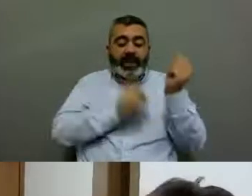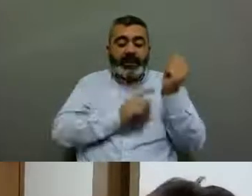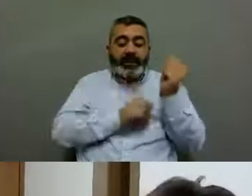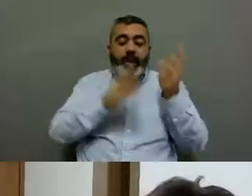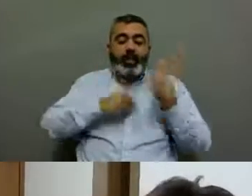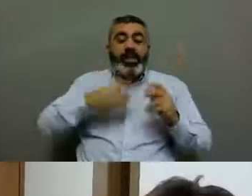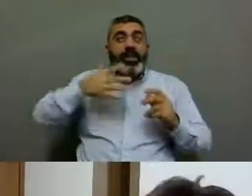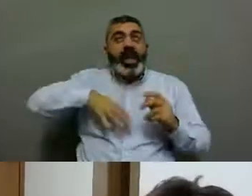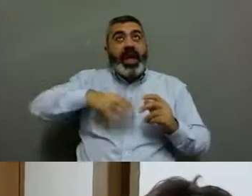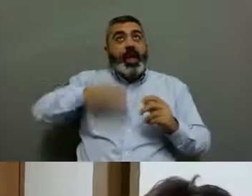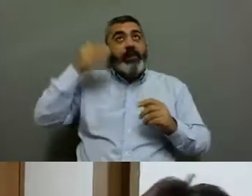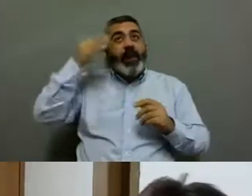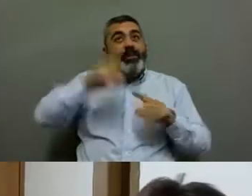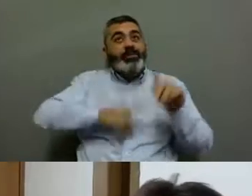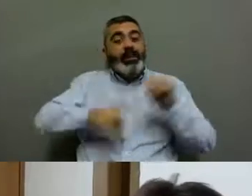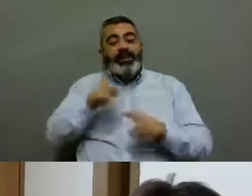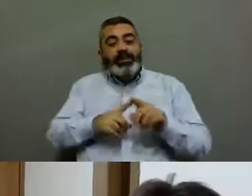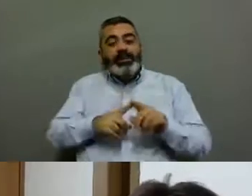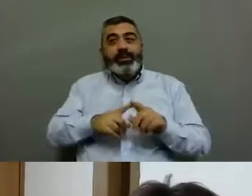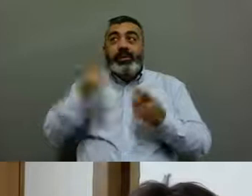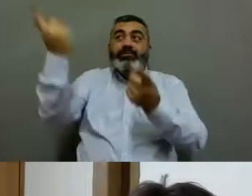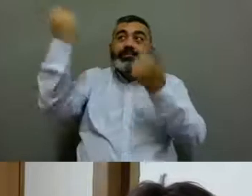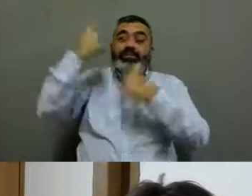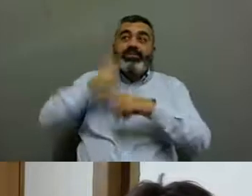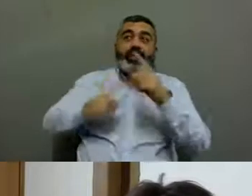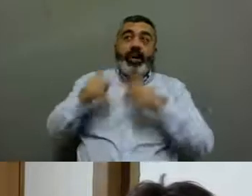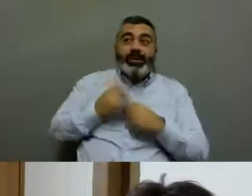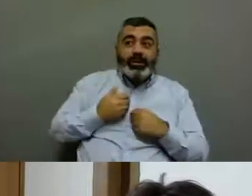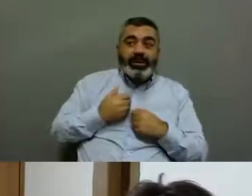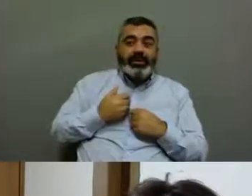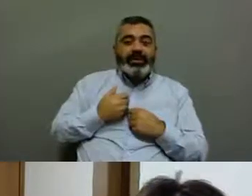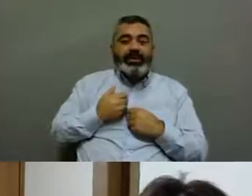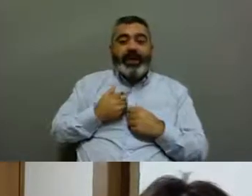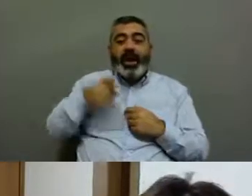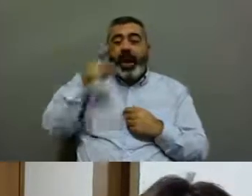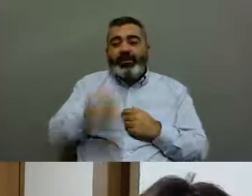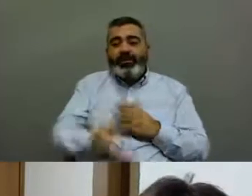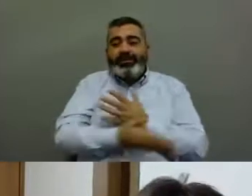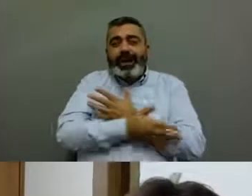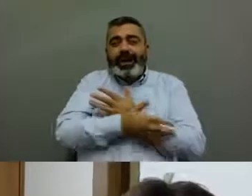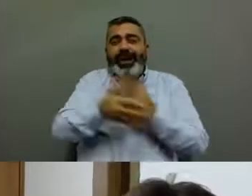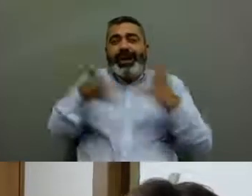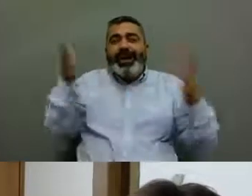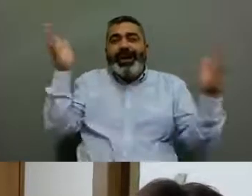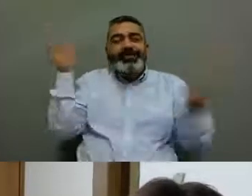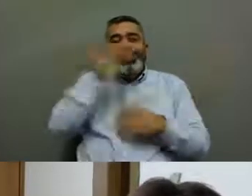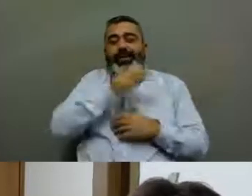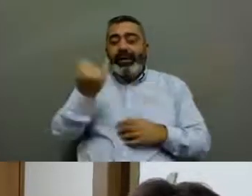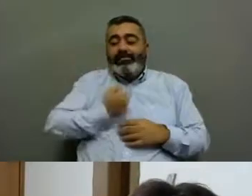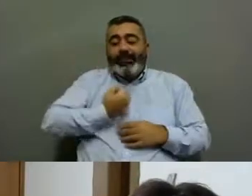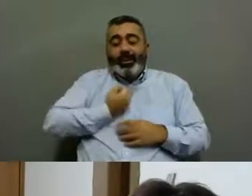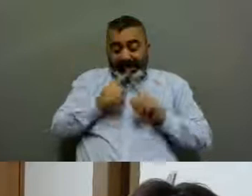επιθυμητή ταυτότητα, με την επιβαλλόμενη. Ανοίγουμε ένα τεράστιο θέμα για το τι είναι η ταυτότητα